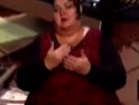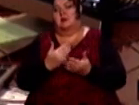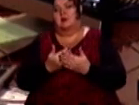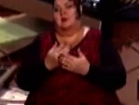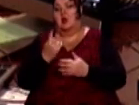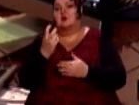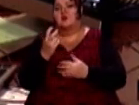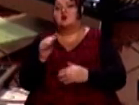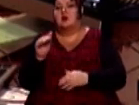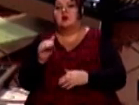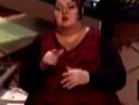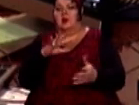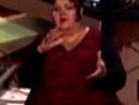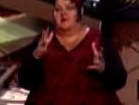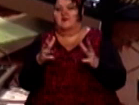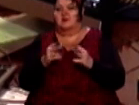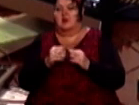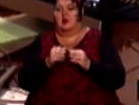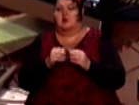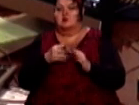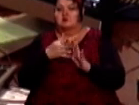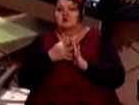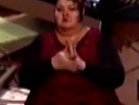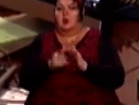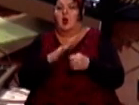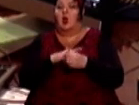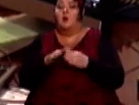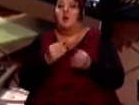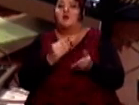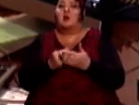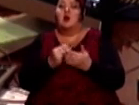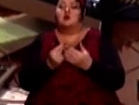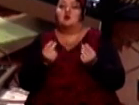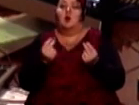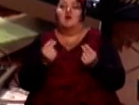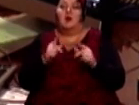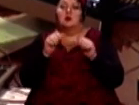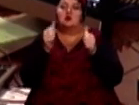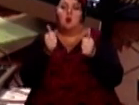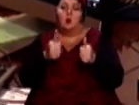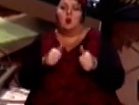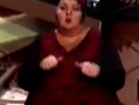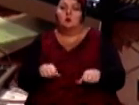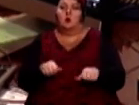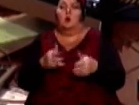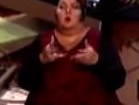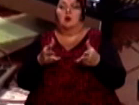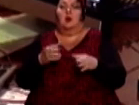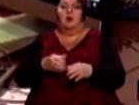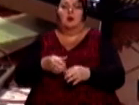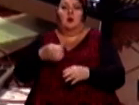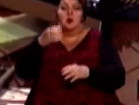близько 200 тисяч воно все разом потягло. А повна кошторисна вартість скульптури,